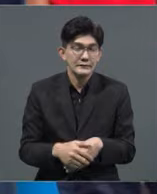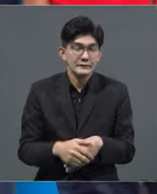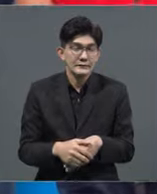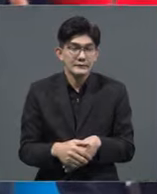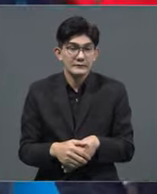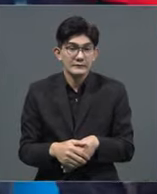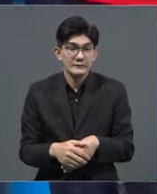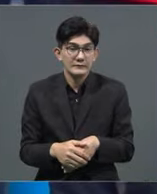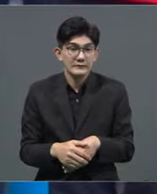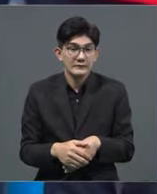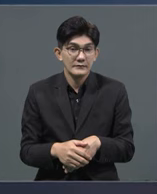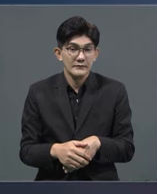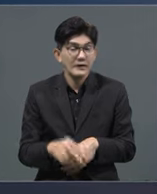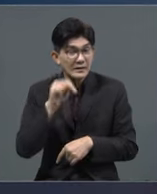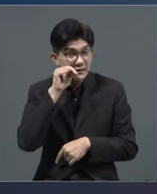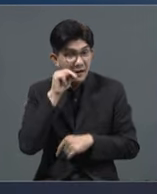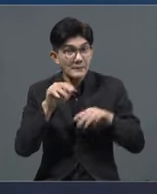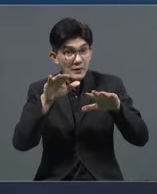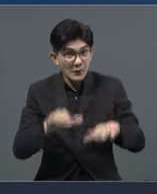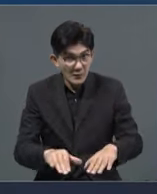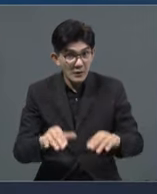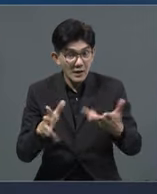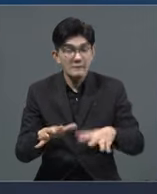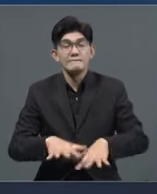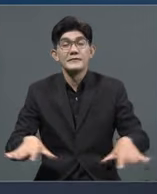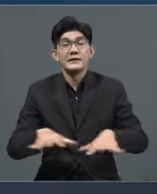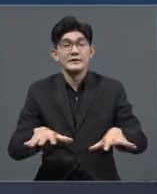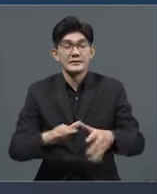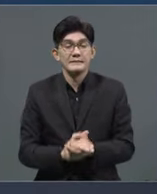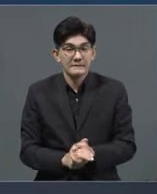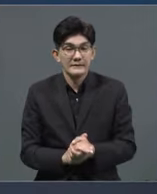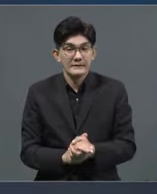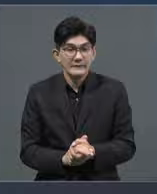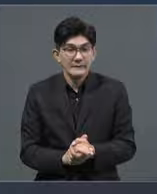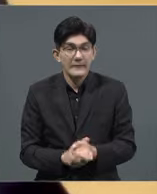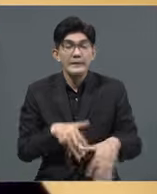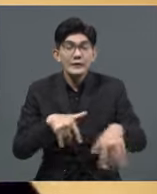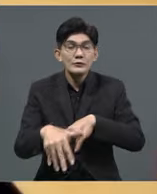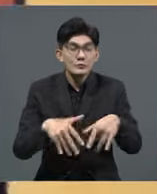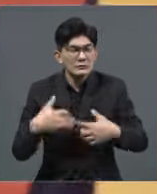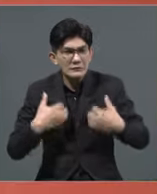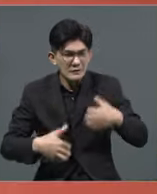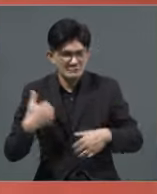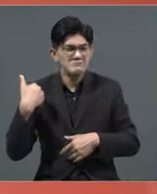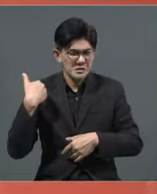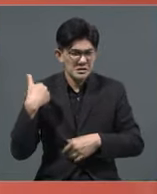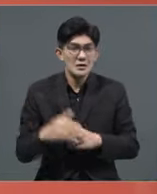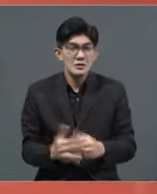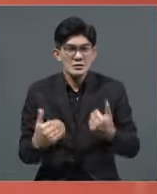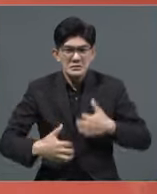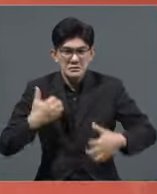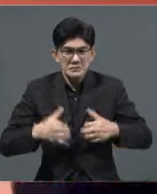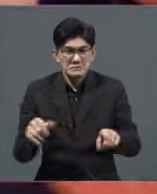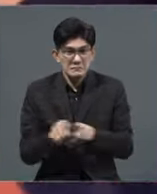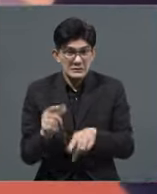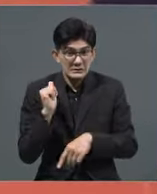องคายขณะนี้เนี่ยน้ำลดลงแล้วกลับเข้าสู่ภาวะปกตินะฮะแต่ไม่ได้หมายความว่าพี่น้องประชาชนไม่เดือดร้อนนะฮะตอนนี้ยังคงเดือดร้อน